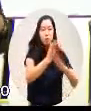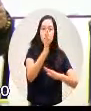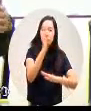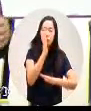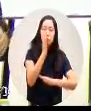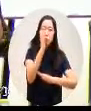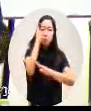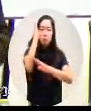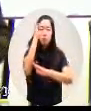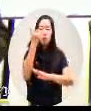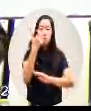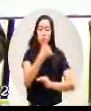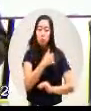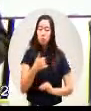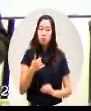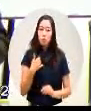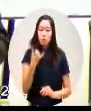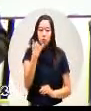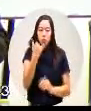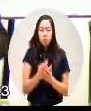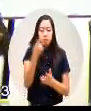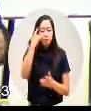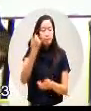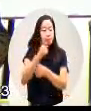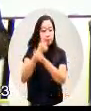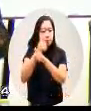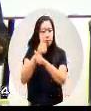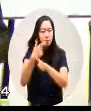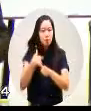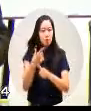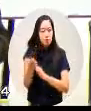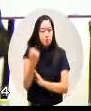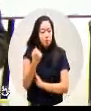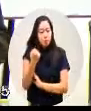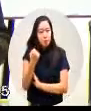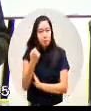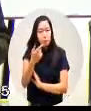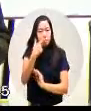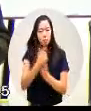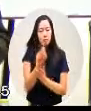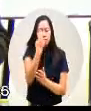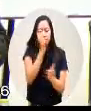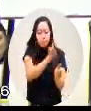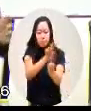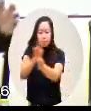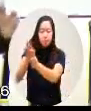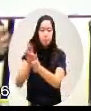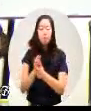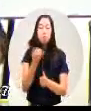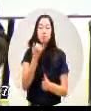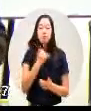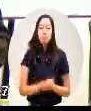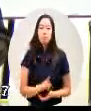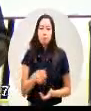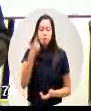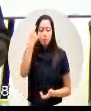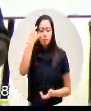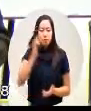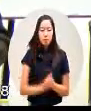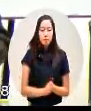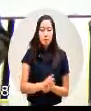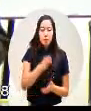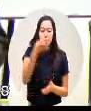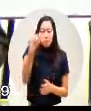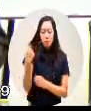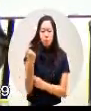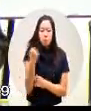家也能够去啊参酌，啊能够尽量去会当督促，啊这是会当讲开发财源的。我